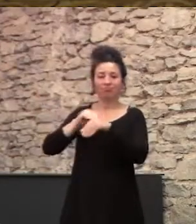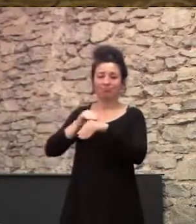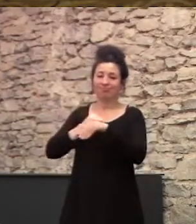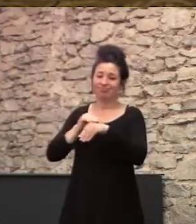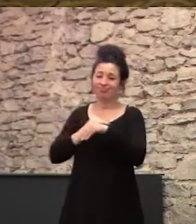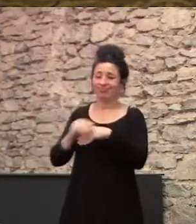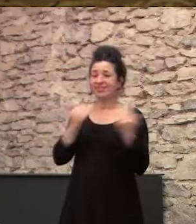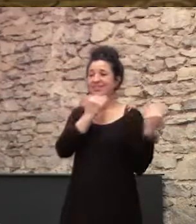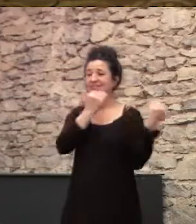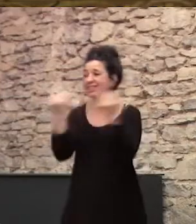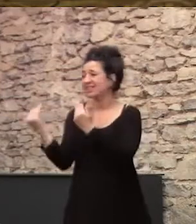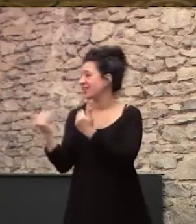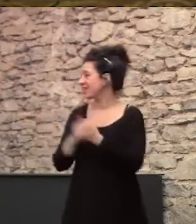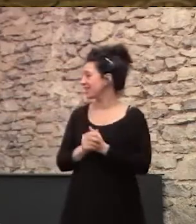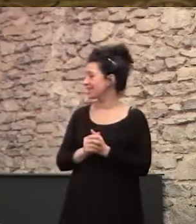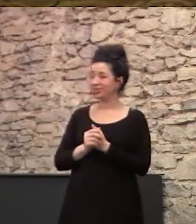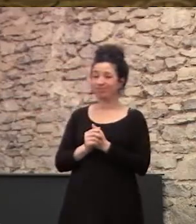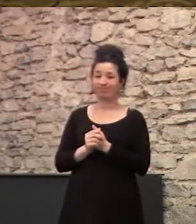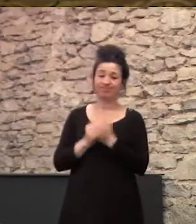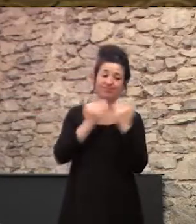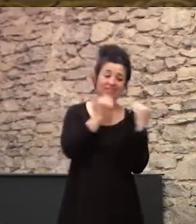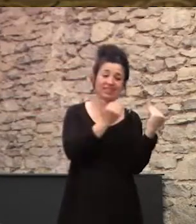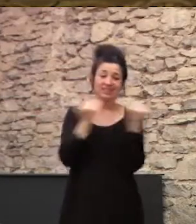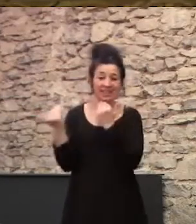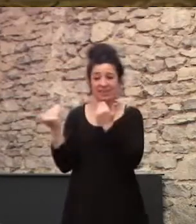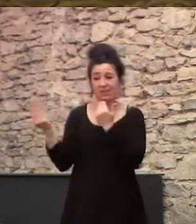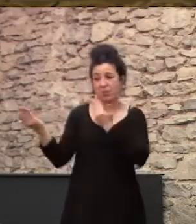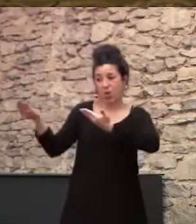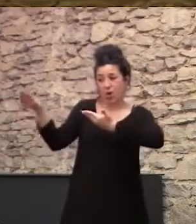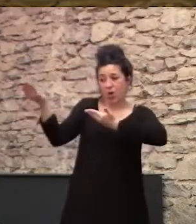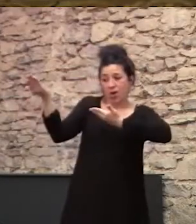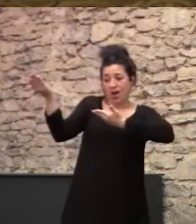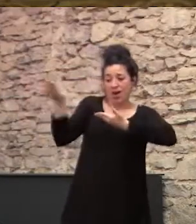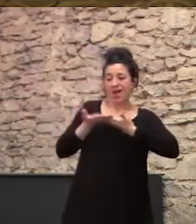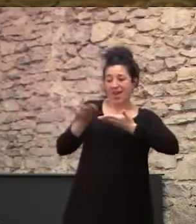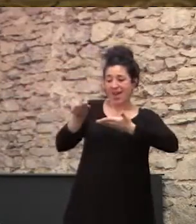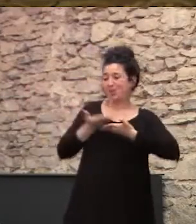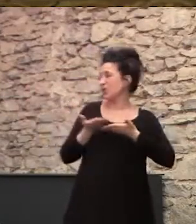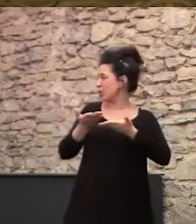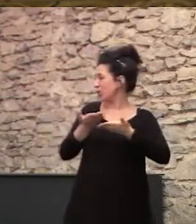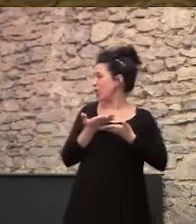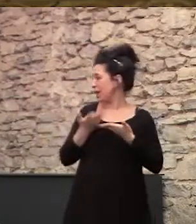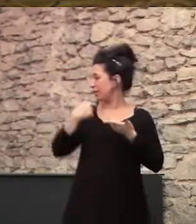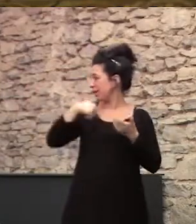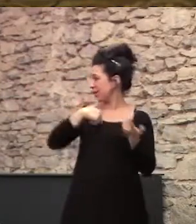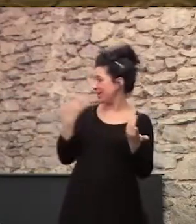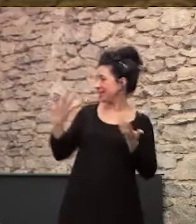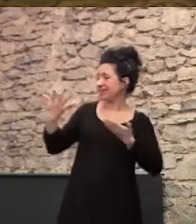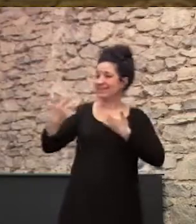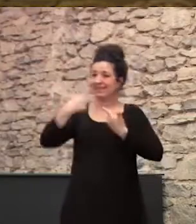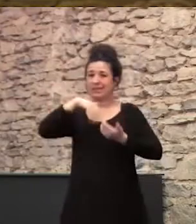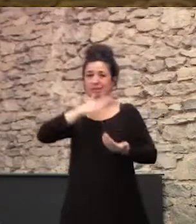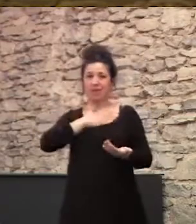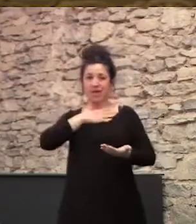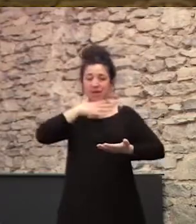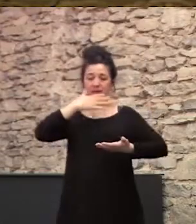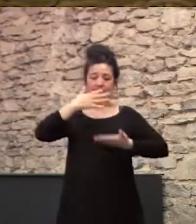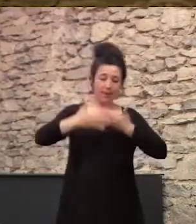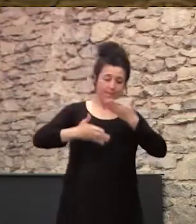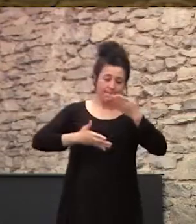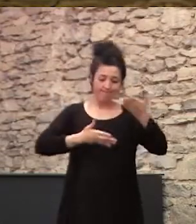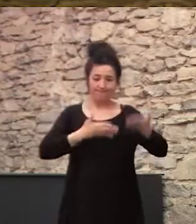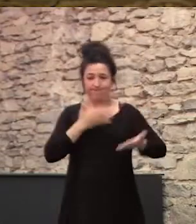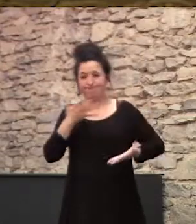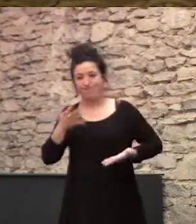hori, eta eskerrek asko zuei laguntzea batik nire bide